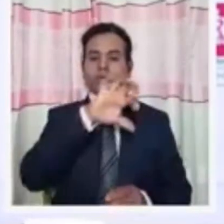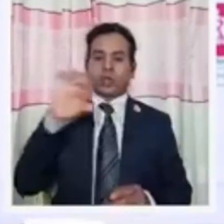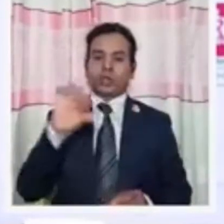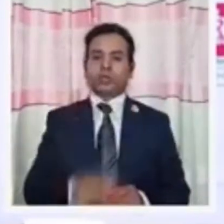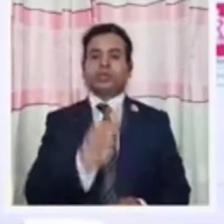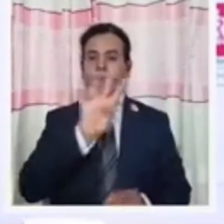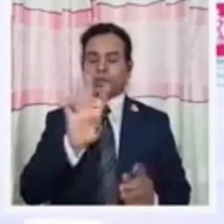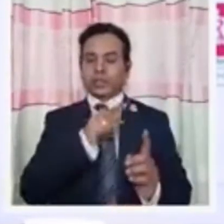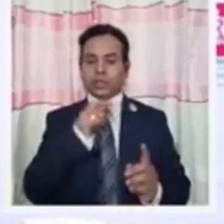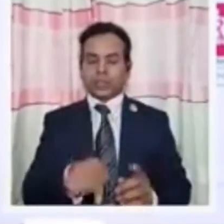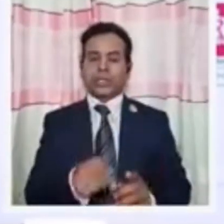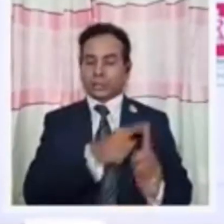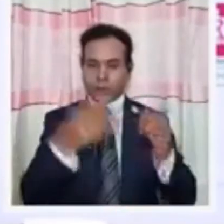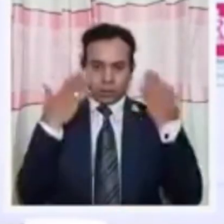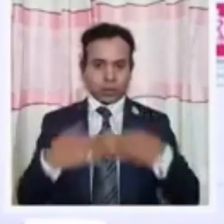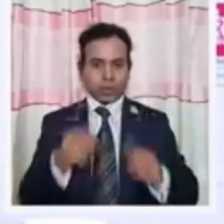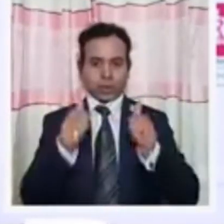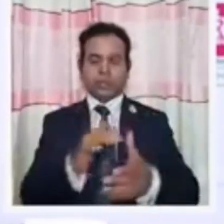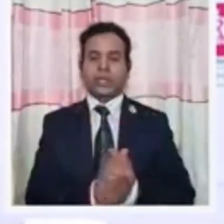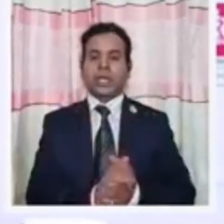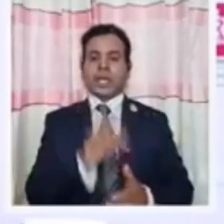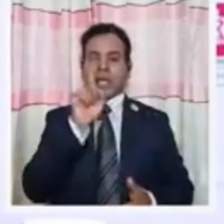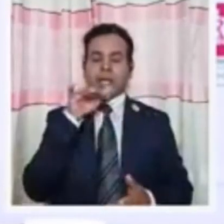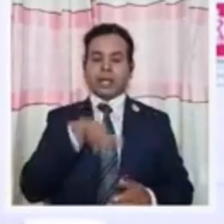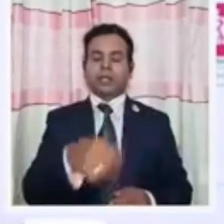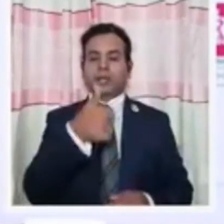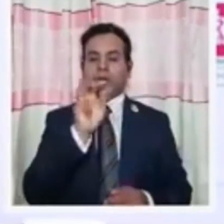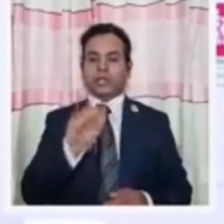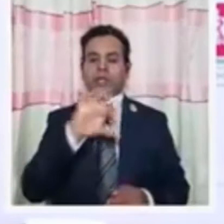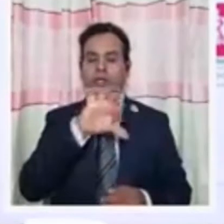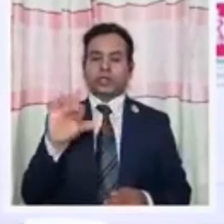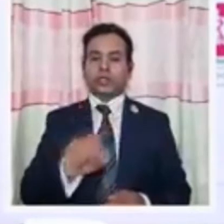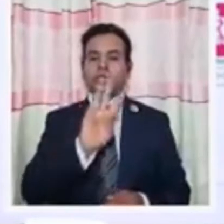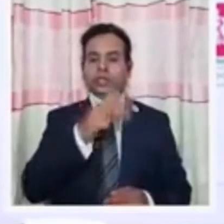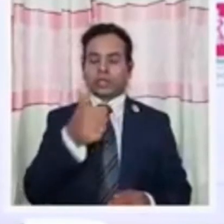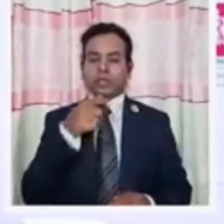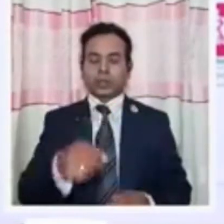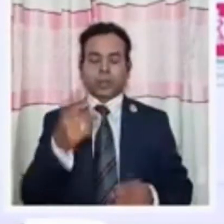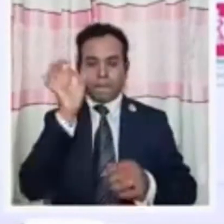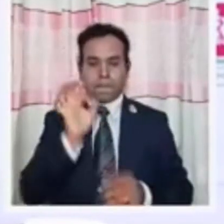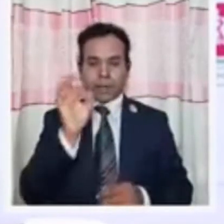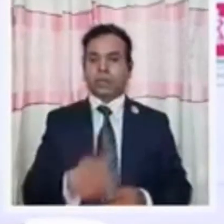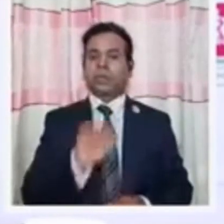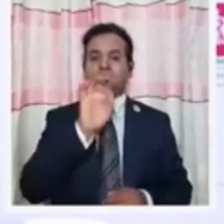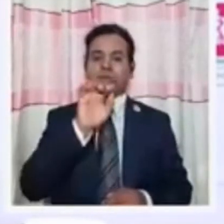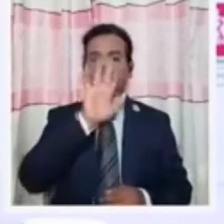19.76%। 24 ঘন্টায় সুস্থ হয়েছেন 1,940 জন। এ পর্যন্ত সুস্থ হয়েছেন